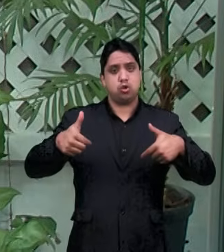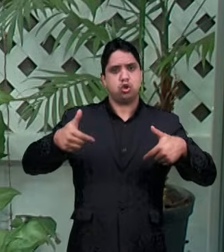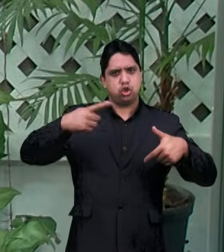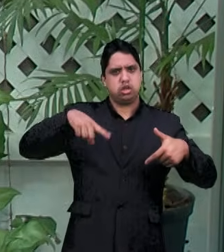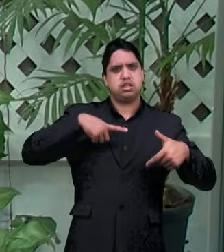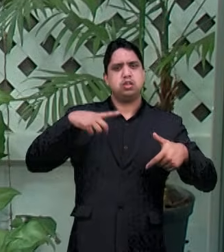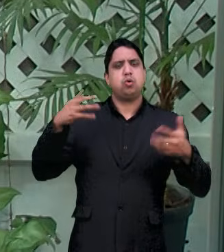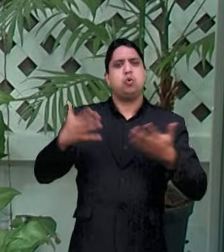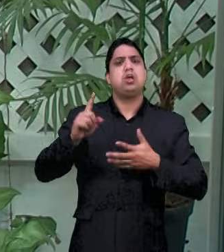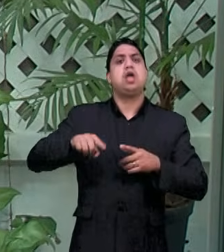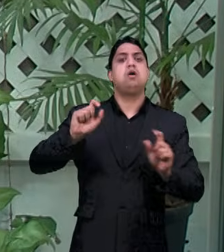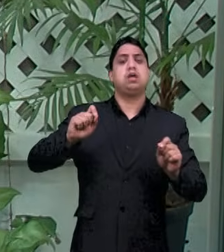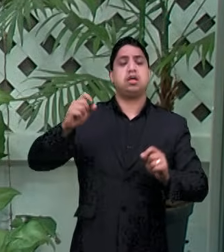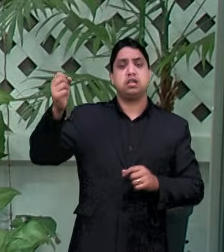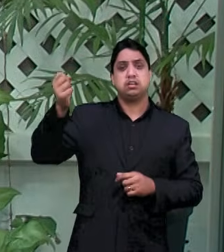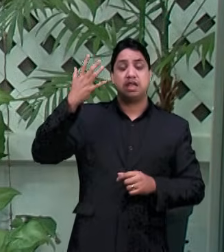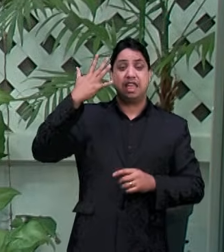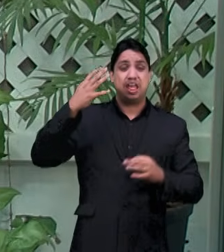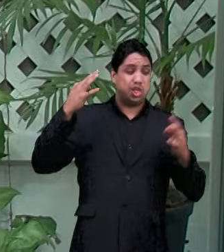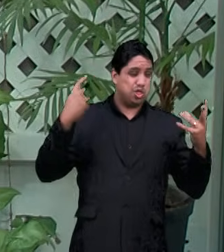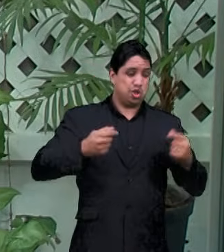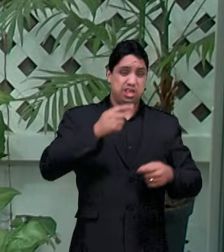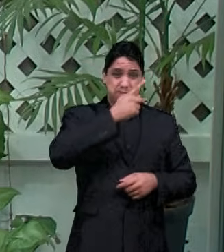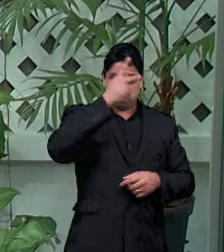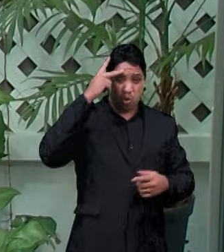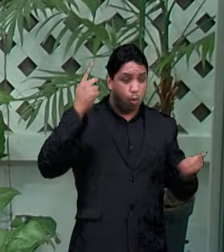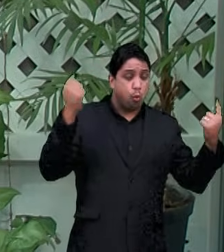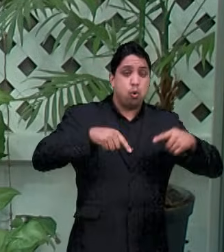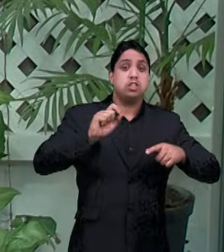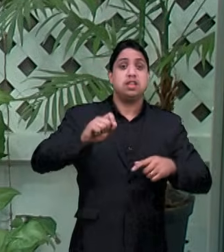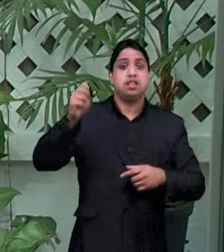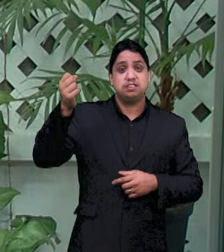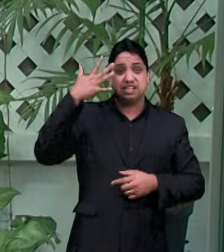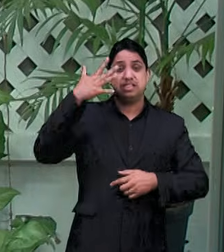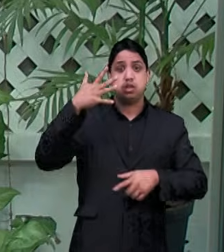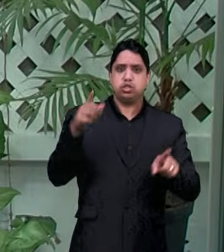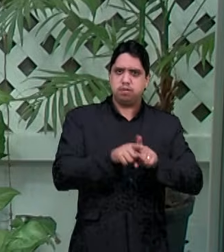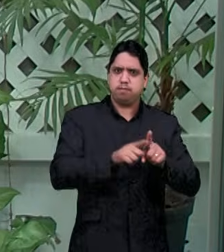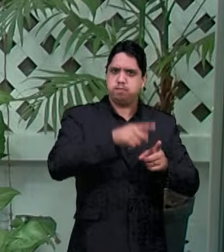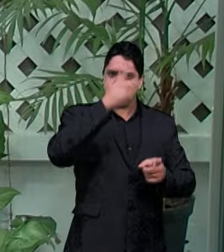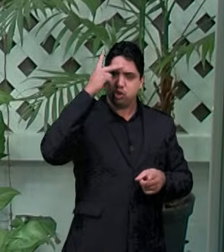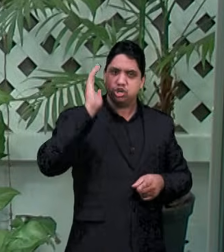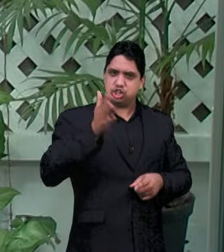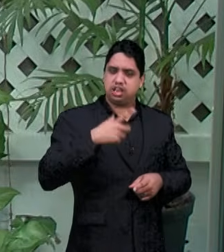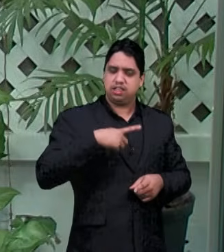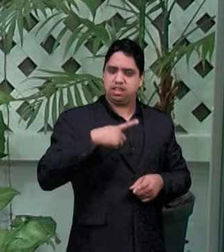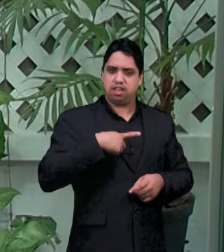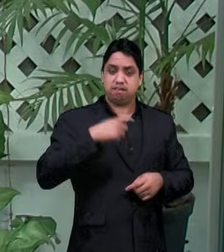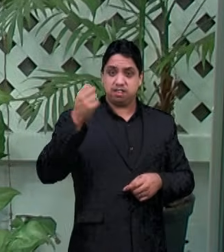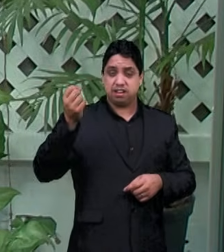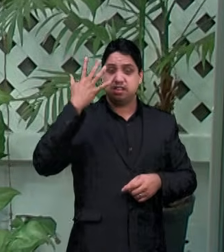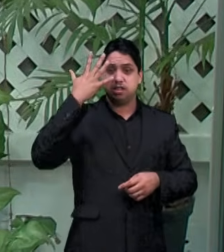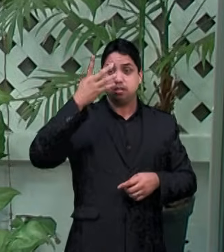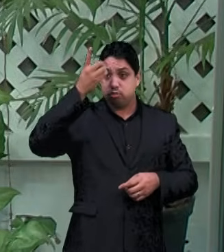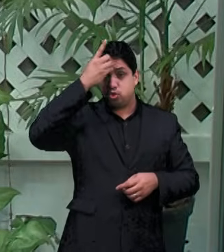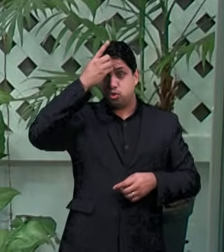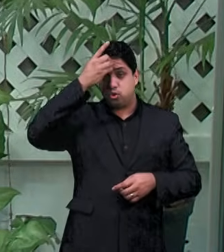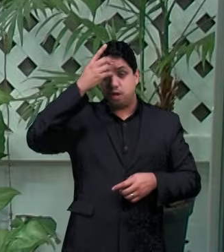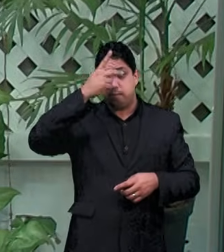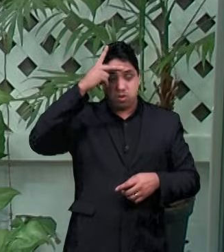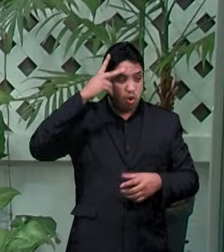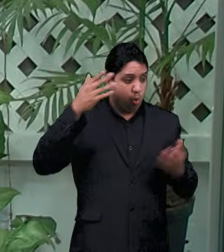révélation, y compris de celui qui a déjà eu, celui qui a déjà eu la révélation. Et quand je dis